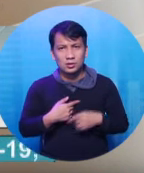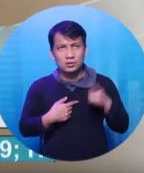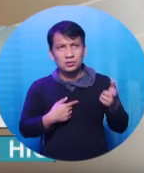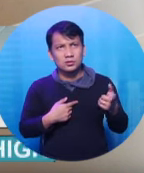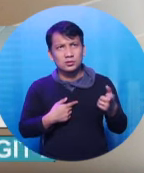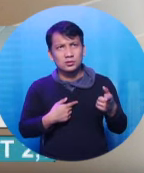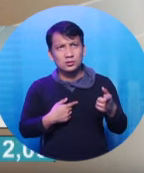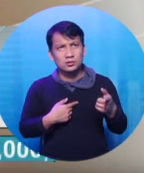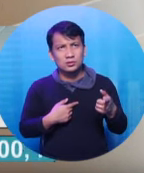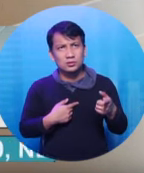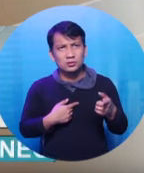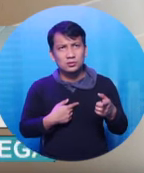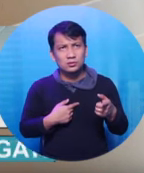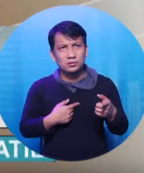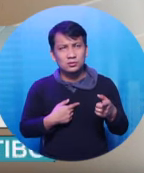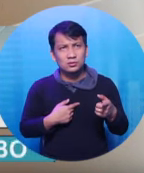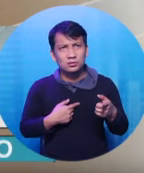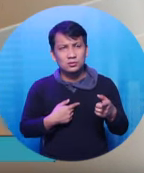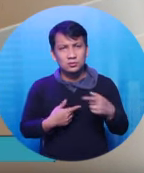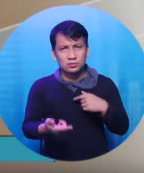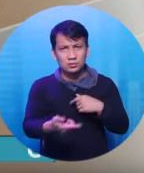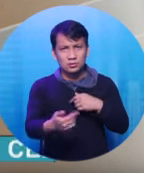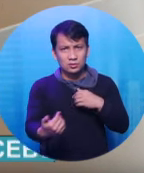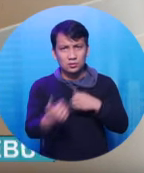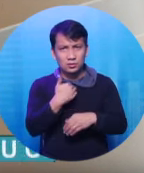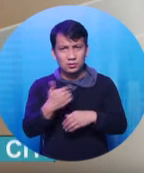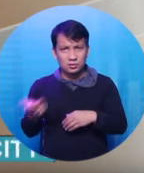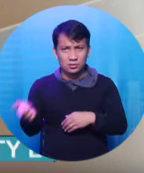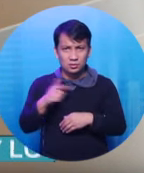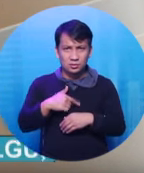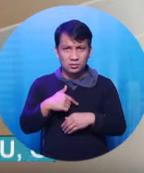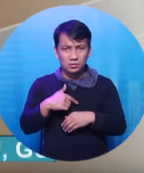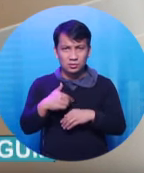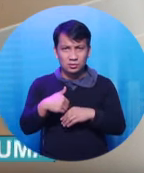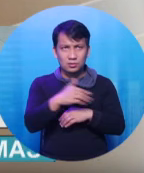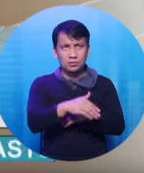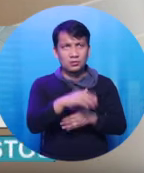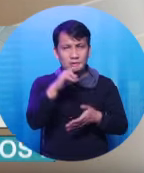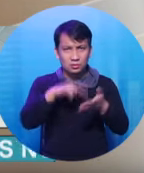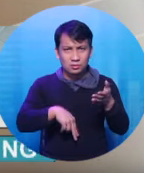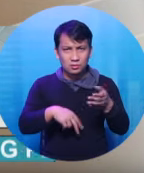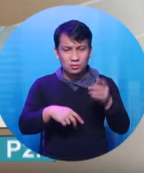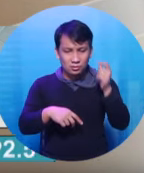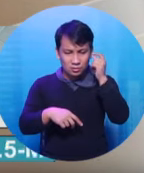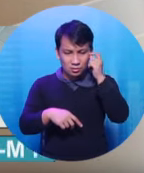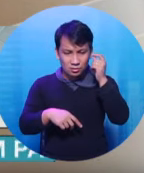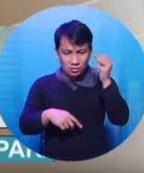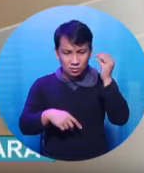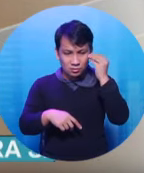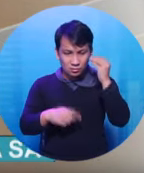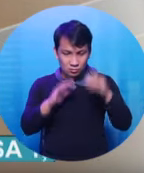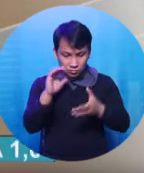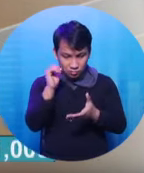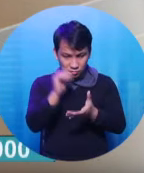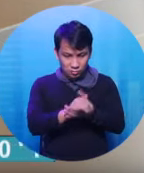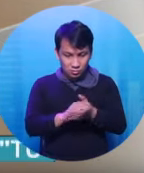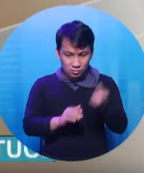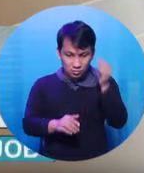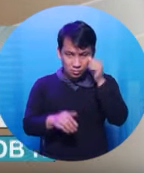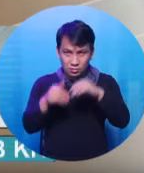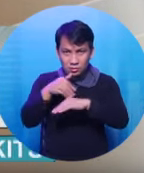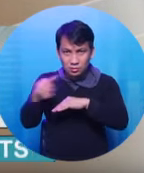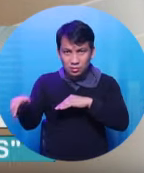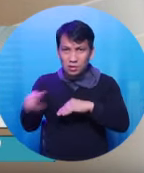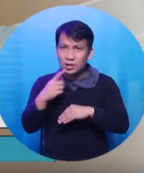hindi, pinapasa niya po kasi sa akin yung mga chat niya. Mga chat ni Tyrone, ng asawa ko sa kanya kasi